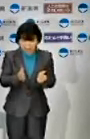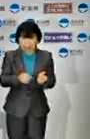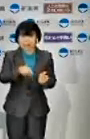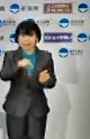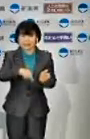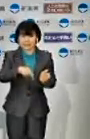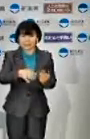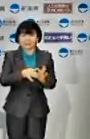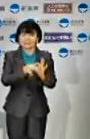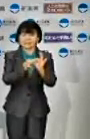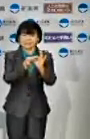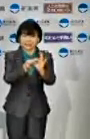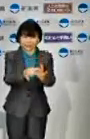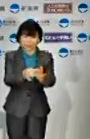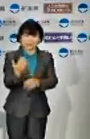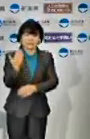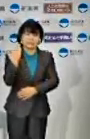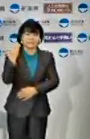これもですね先般